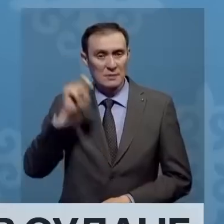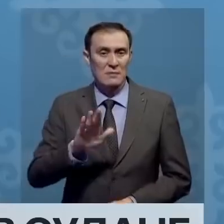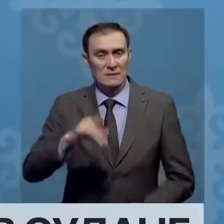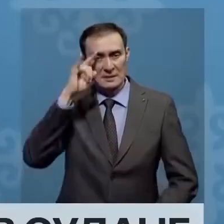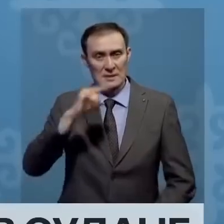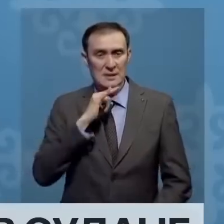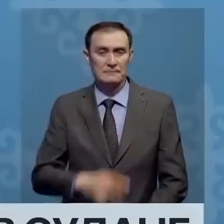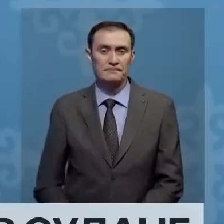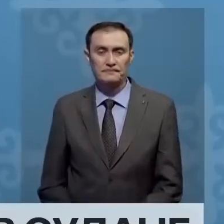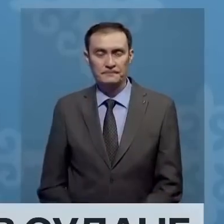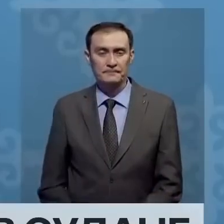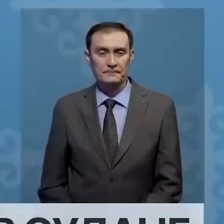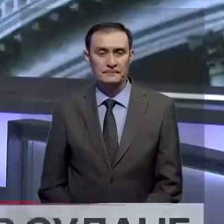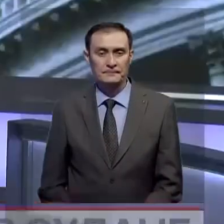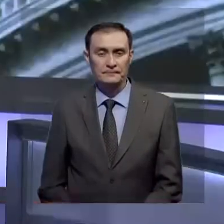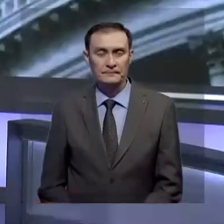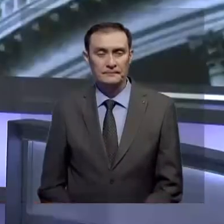Казахстан.